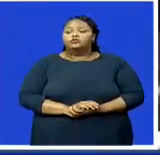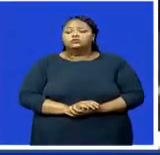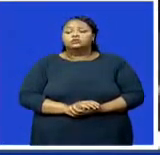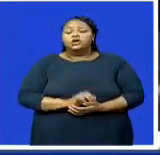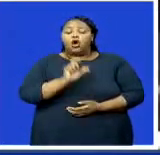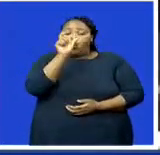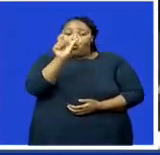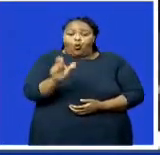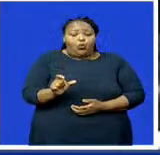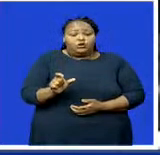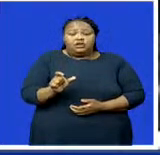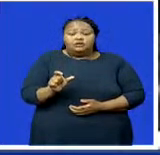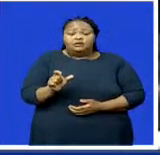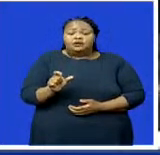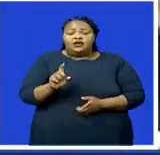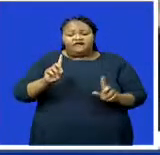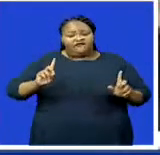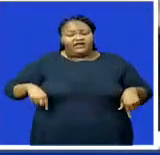umphefumulo noma impahla